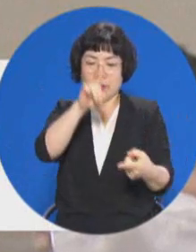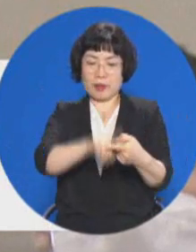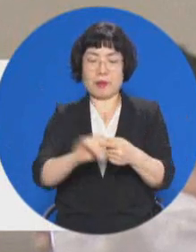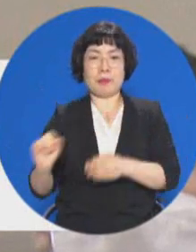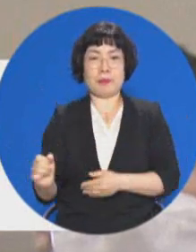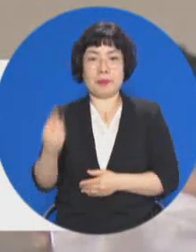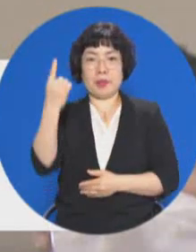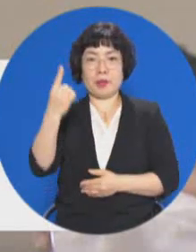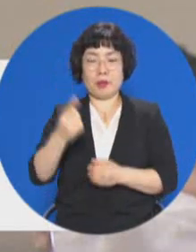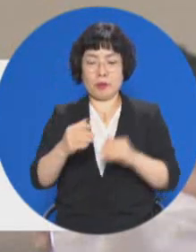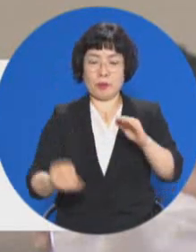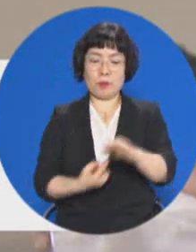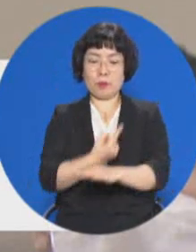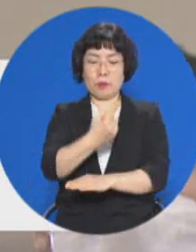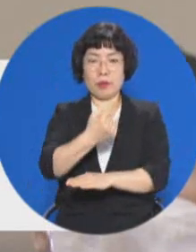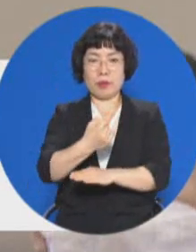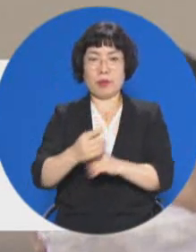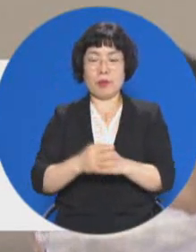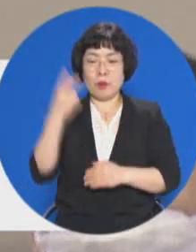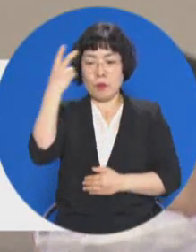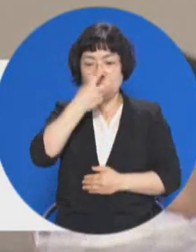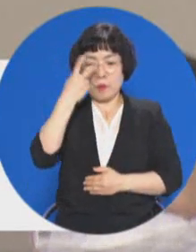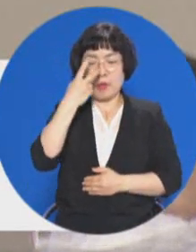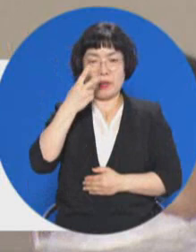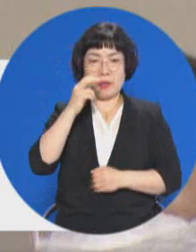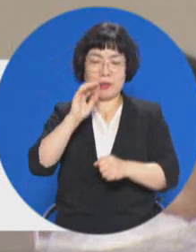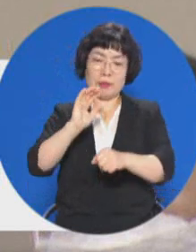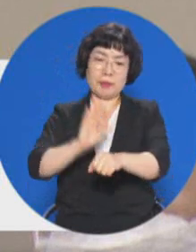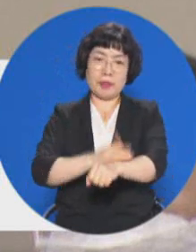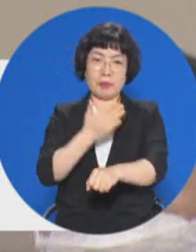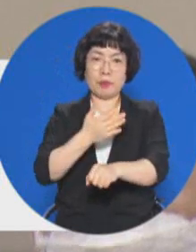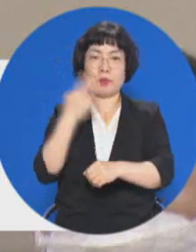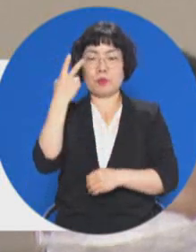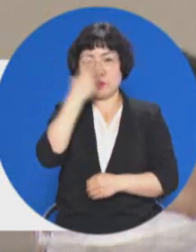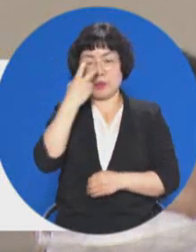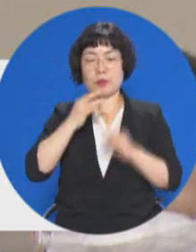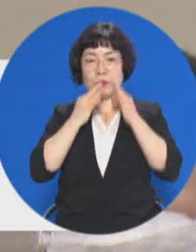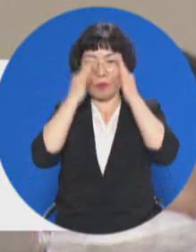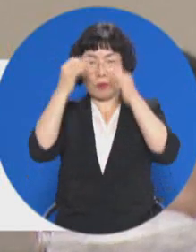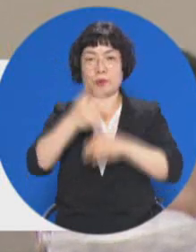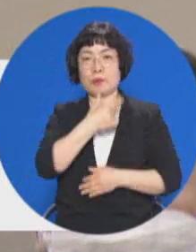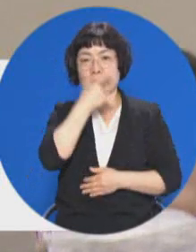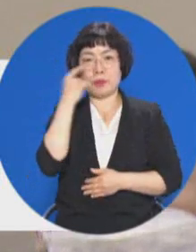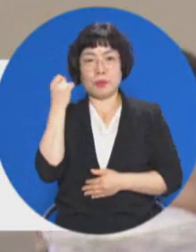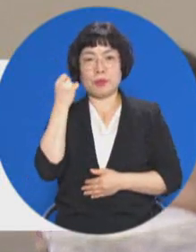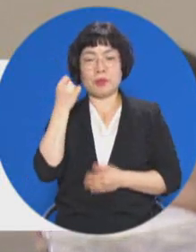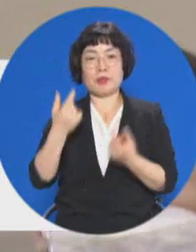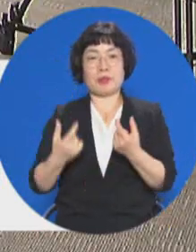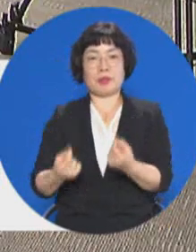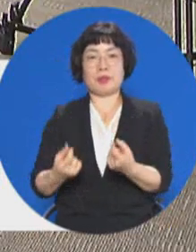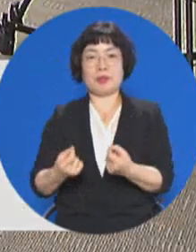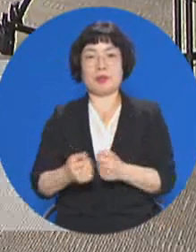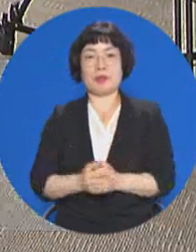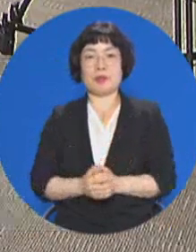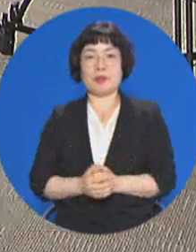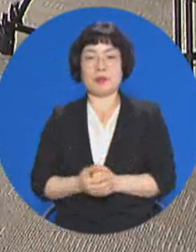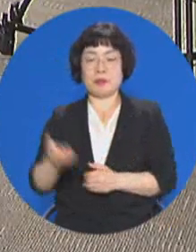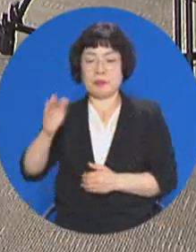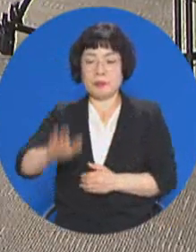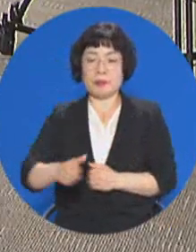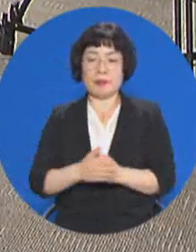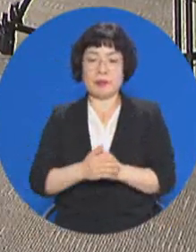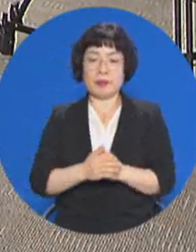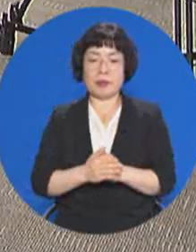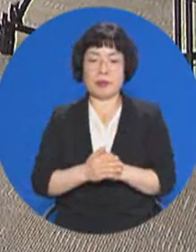요인하고 그 외에 이제 관리 감독자의 관리 감독 노력이 부족했던 것 같습니다. 그러나